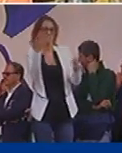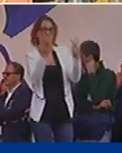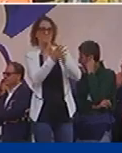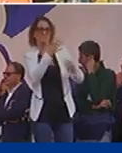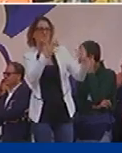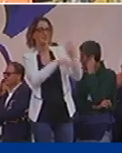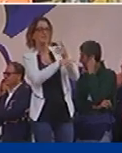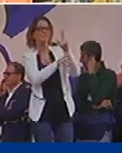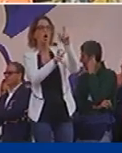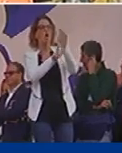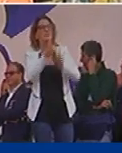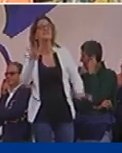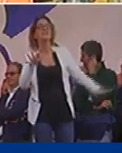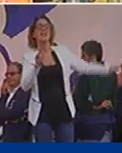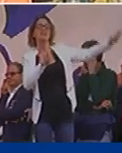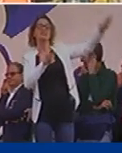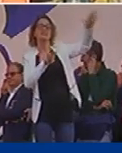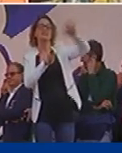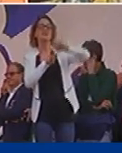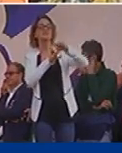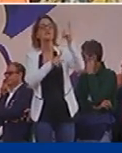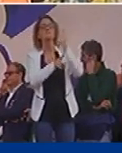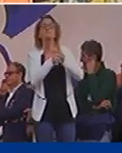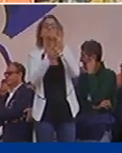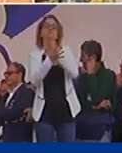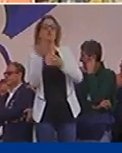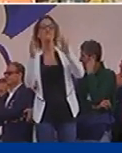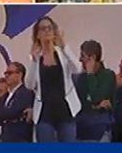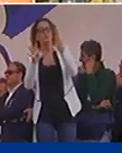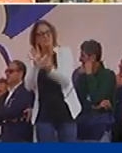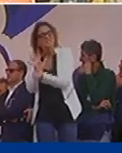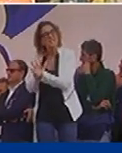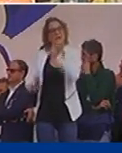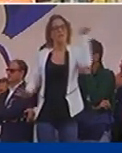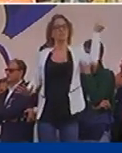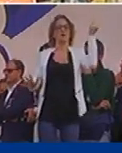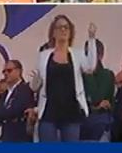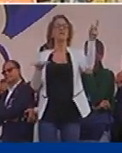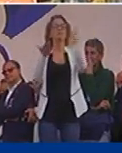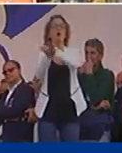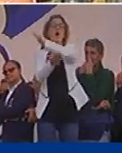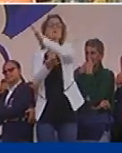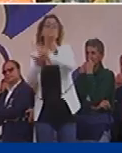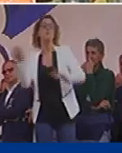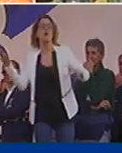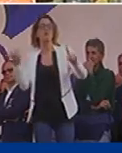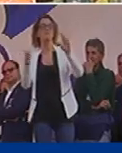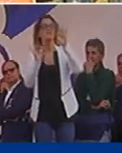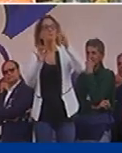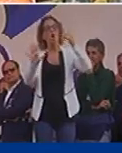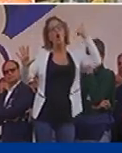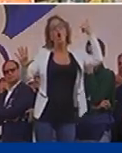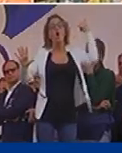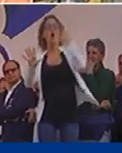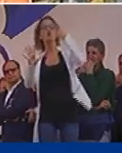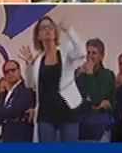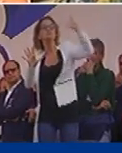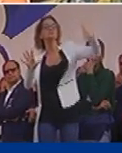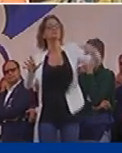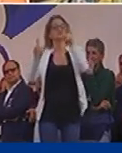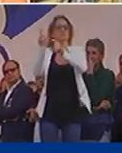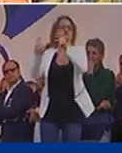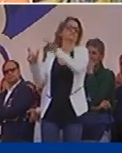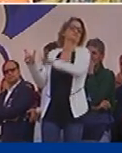livello continentale di sradicamento, di annullamento, di omicidio di massa dei